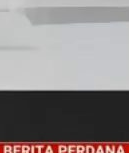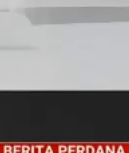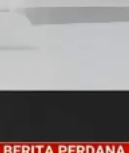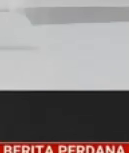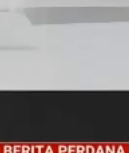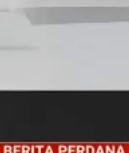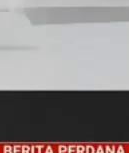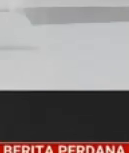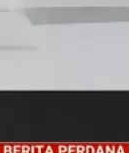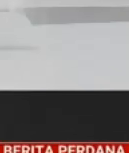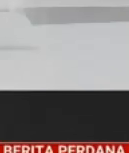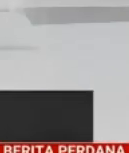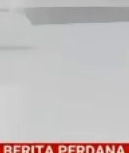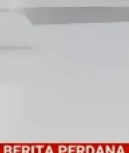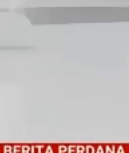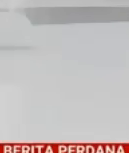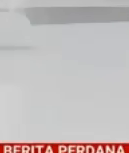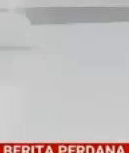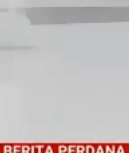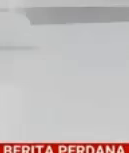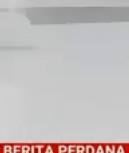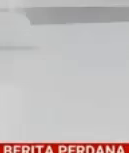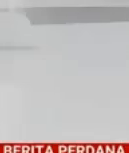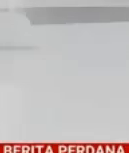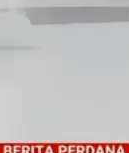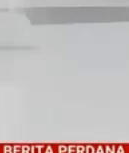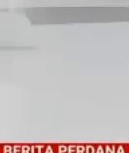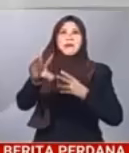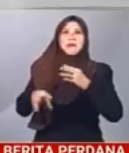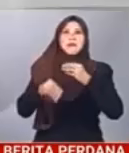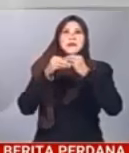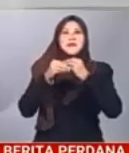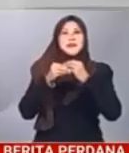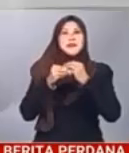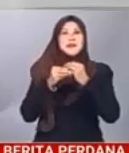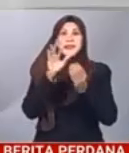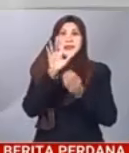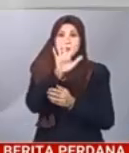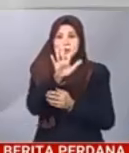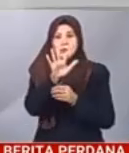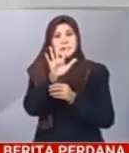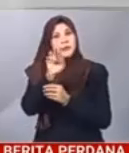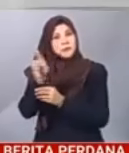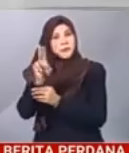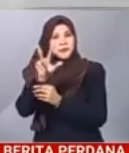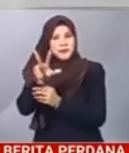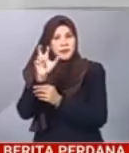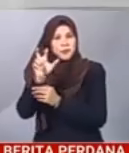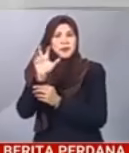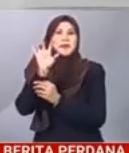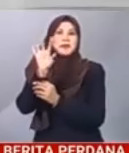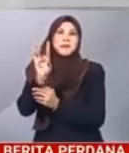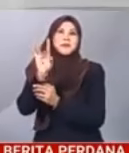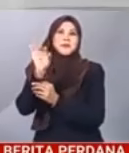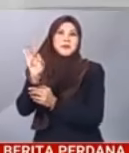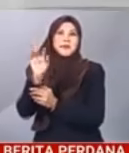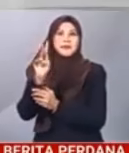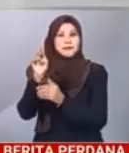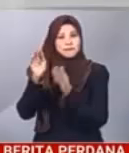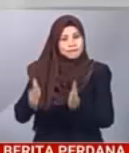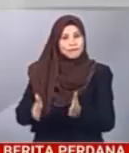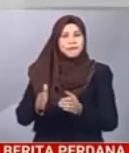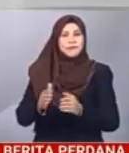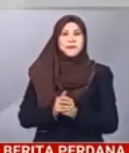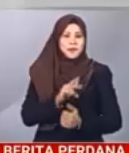ini 84 kiss baru dilaporkan menjadikan jumlah kumulatif setakat ini sebanyak 5389 Keys